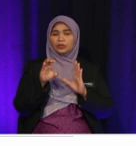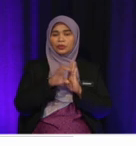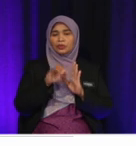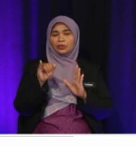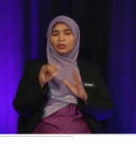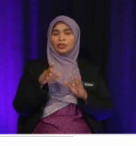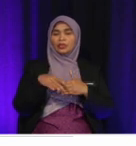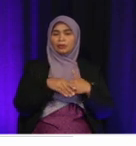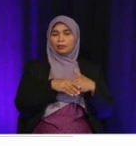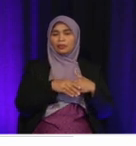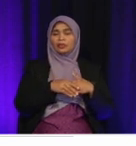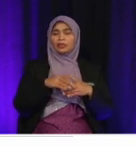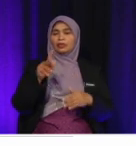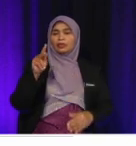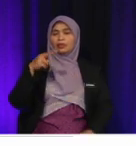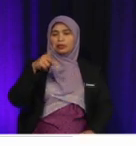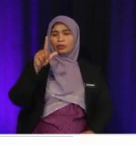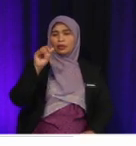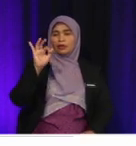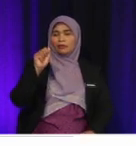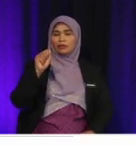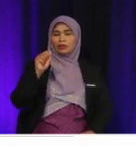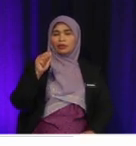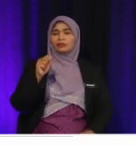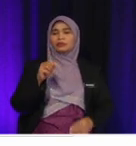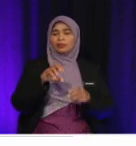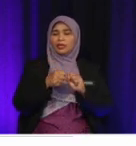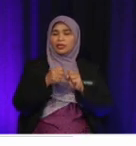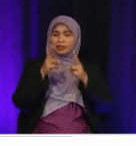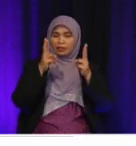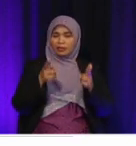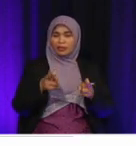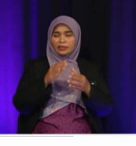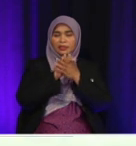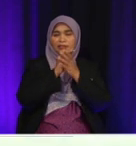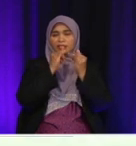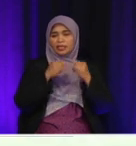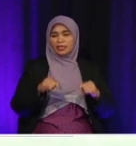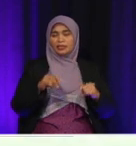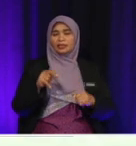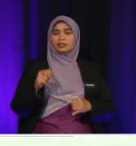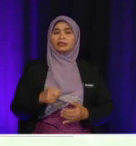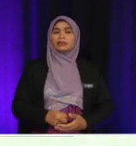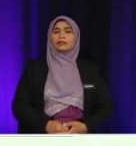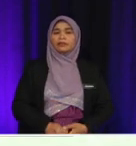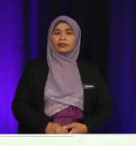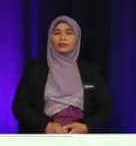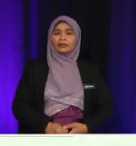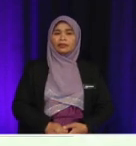khulafa Rasyidin supaya rakyat Sejahtera boleh juga ya seterusnya kita tengok